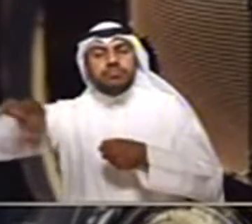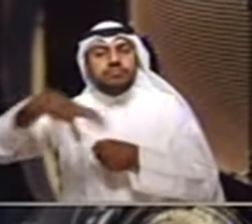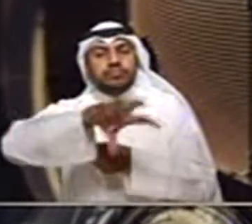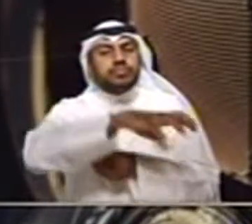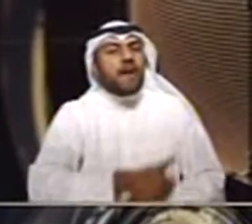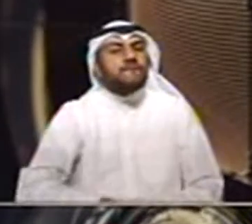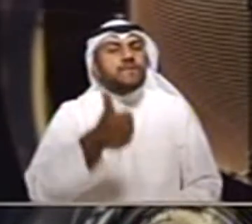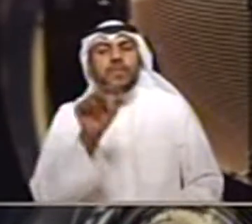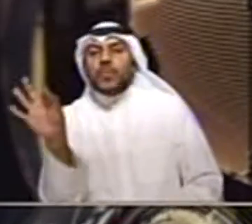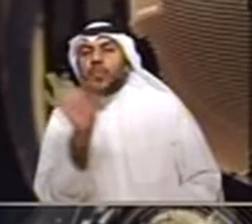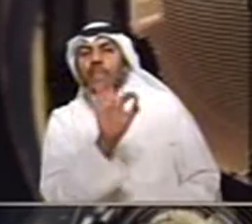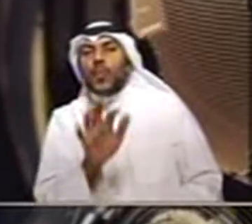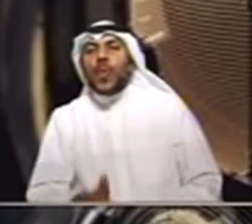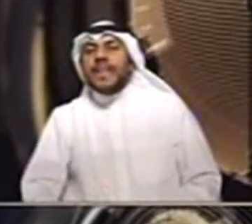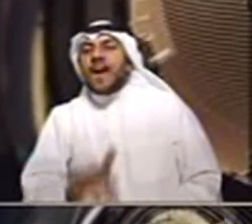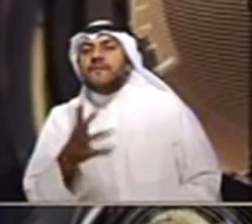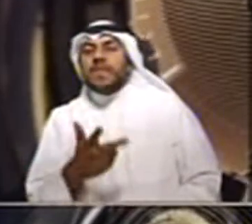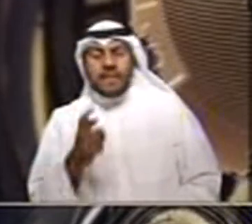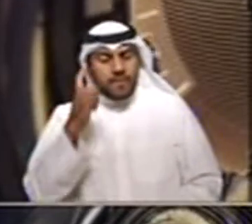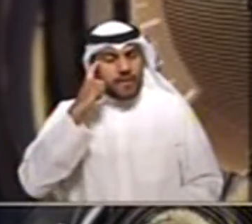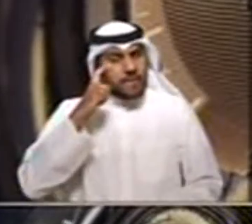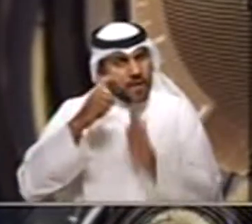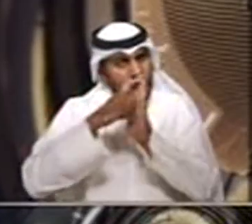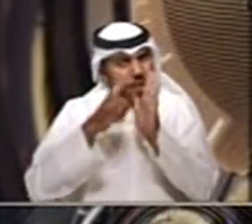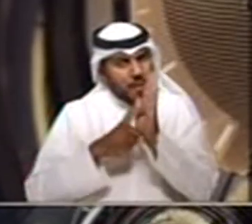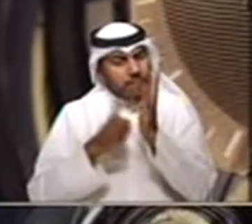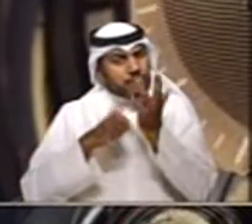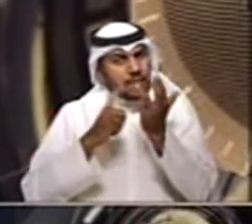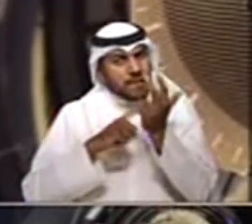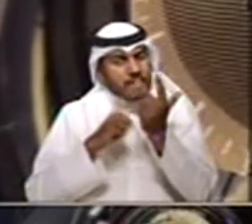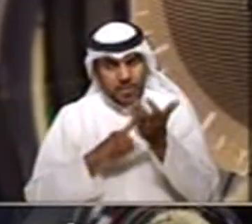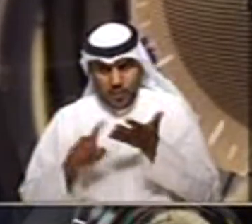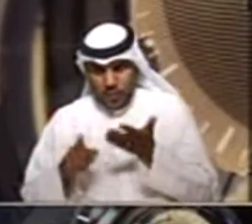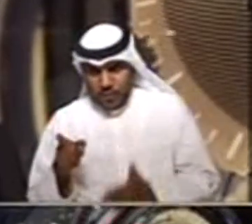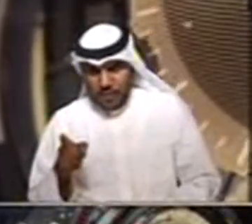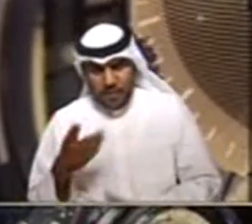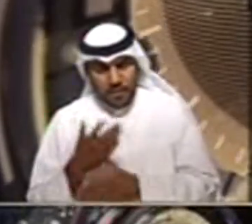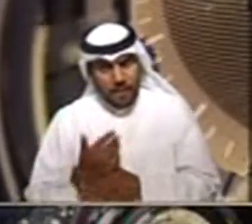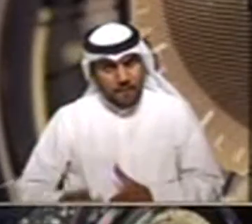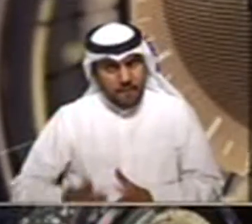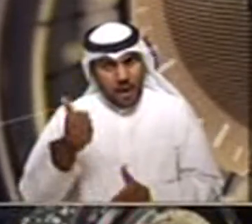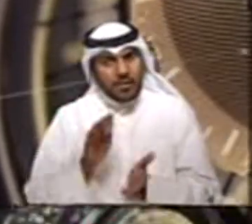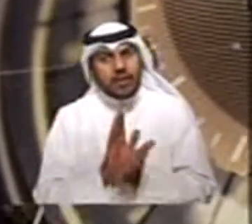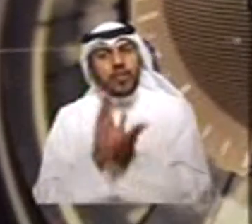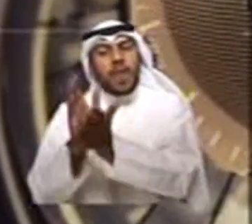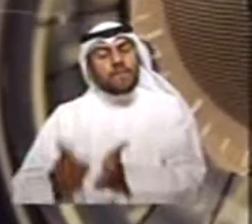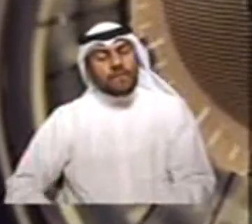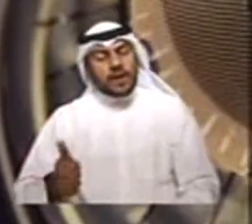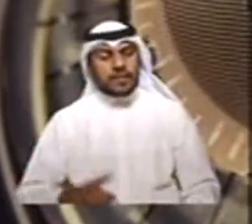طبقا لمعايير فنية تتعلق في العمل البلدي لتكريم الفرع المتميز.